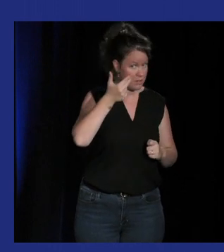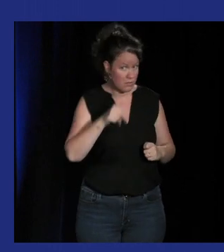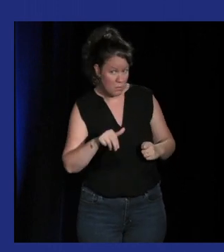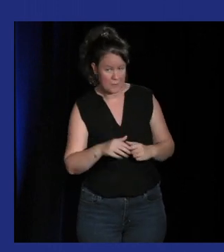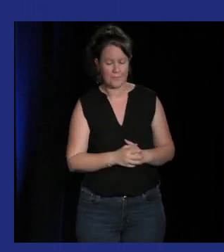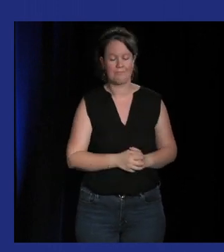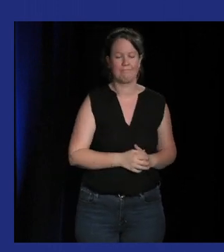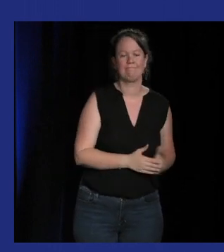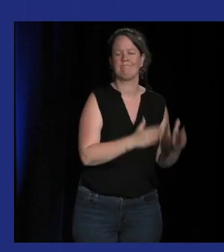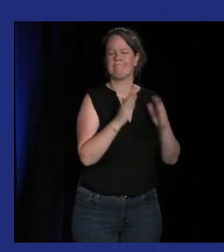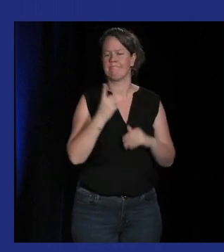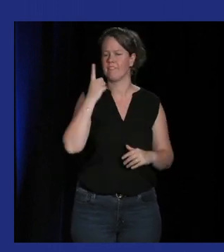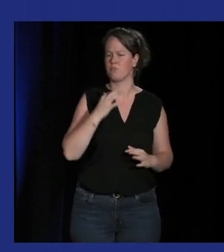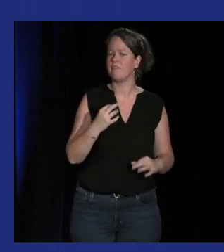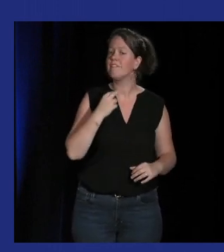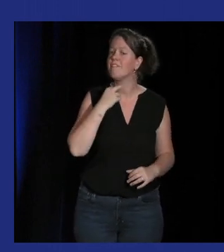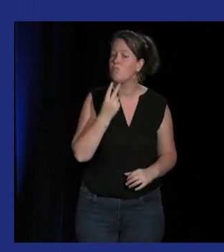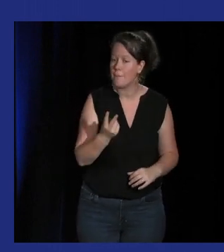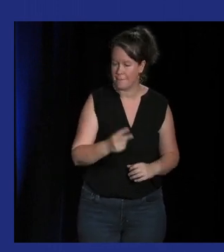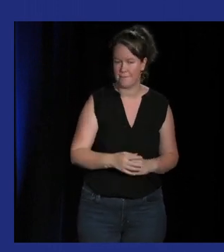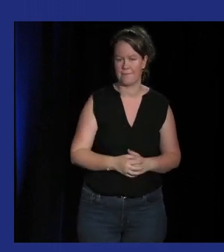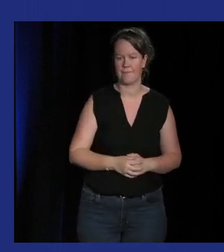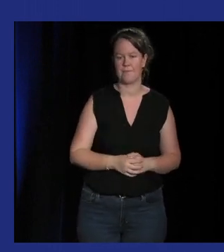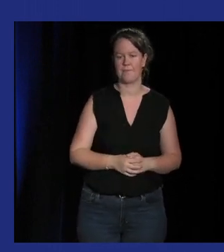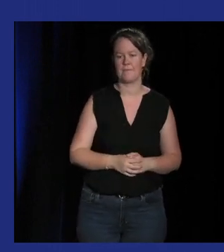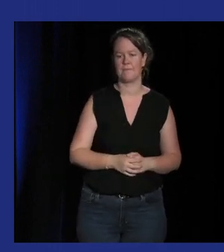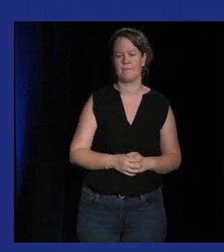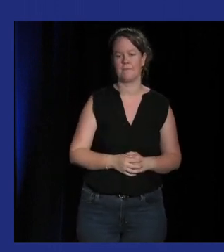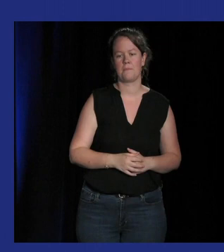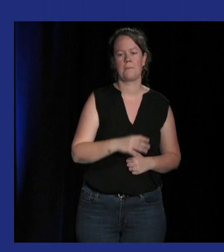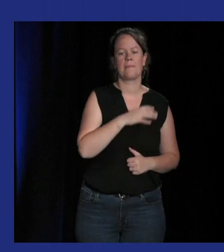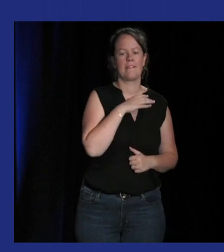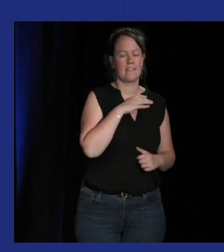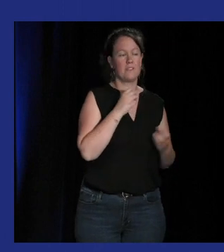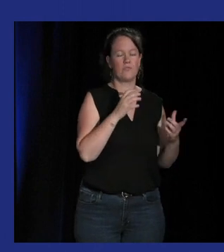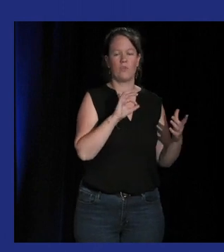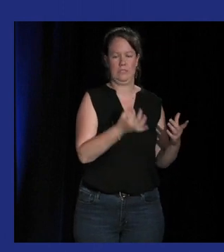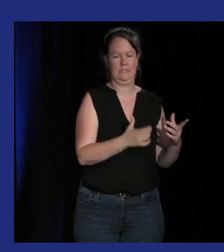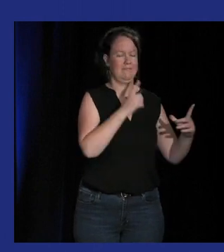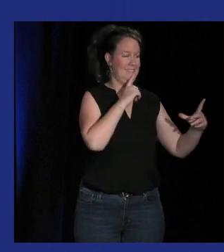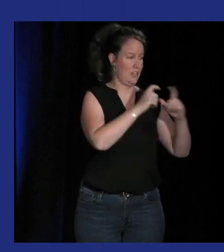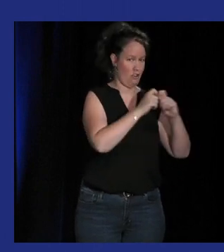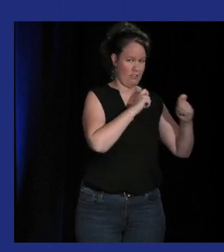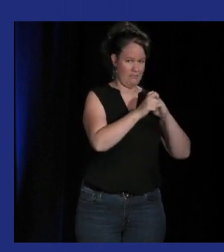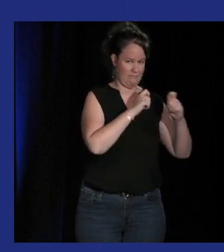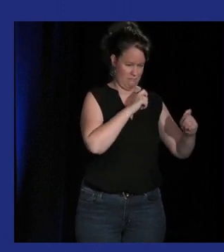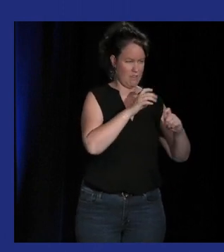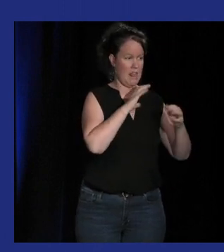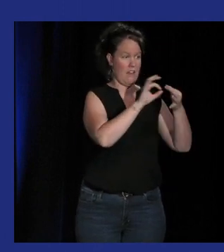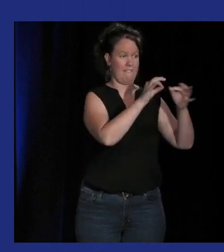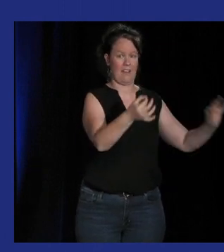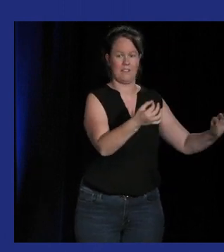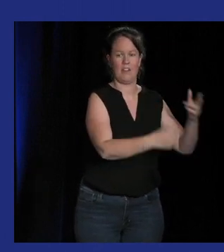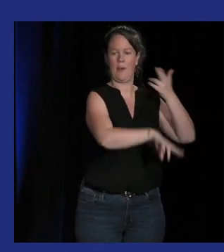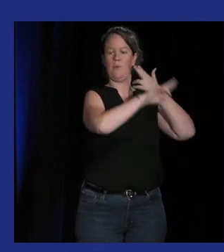je pense que tout ce qui est phrase de réaction ça peut être considéré comme des feedbacks par exemple dans Six-Fours les